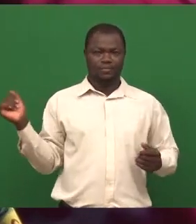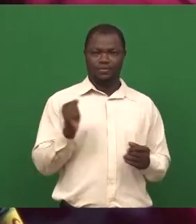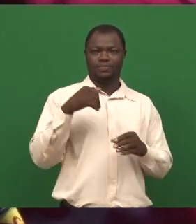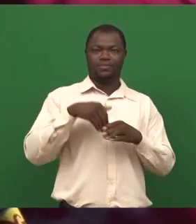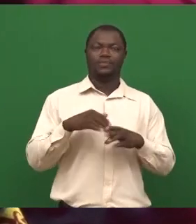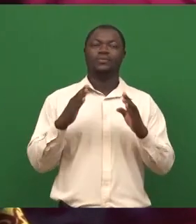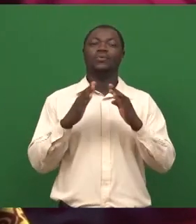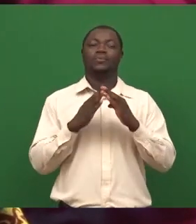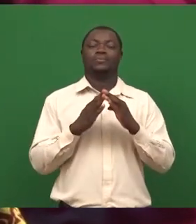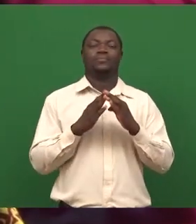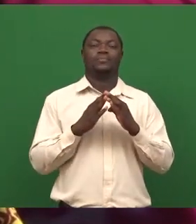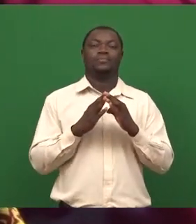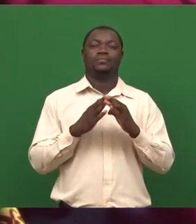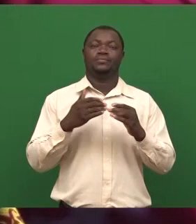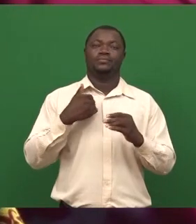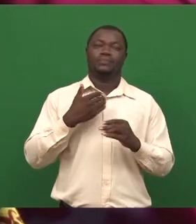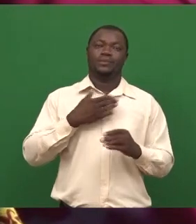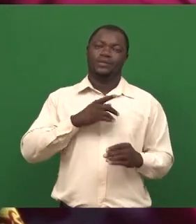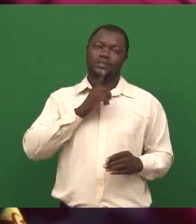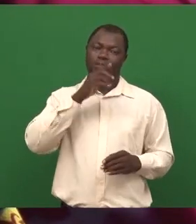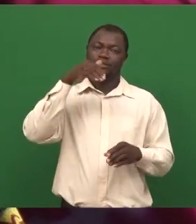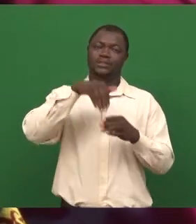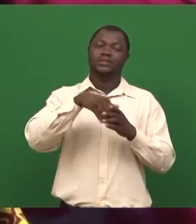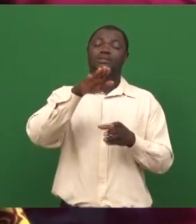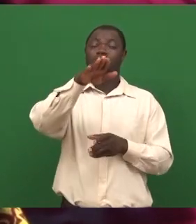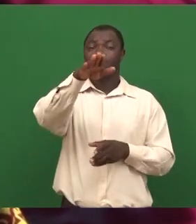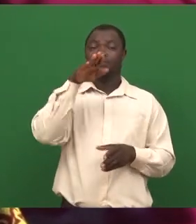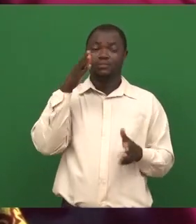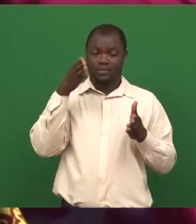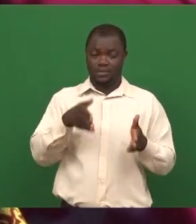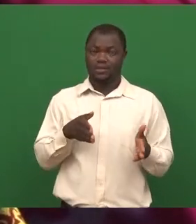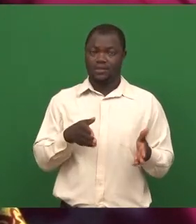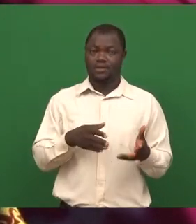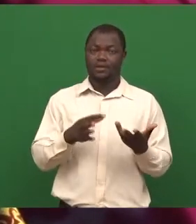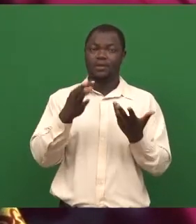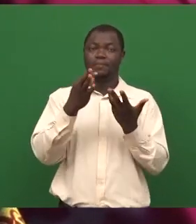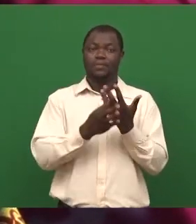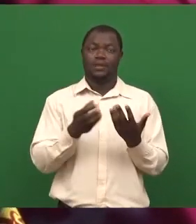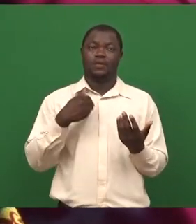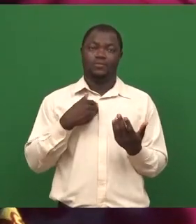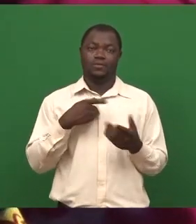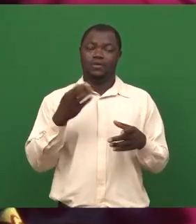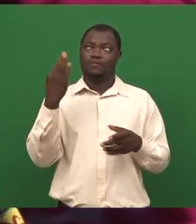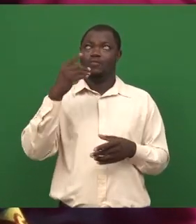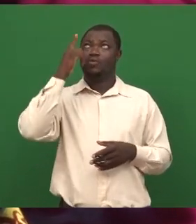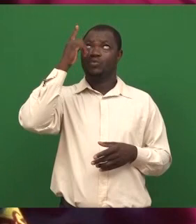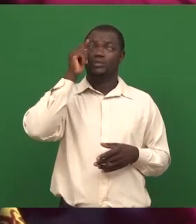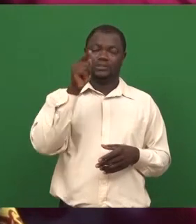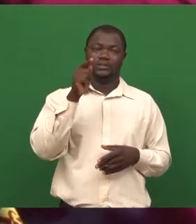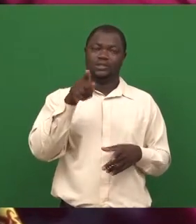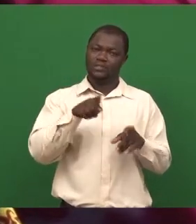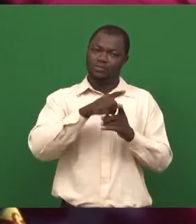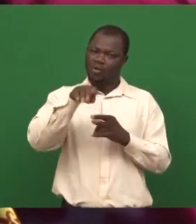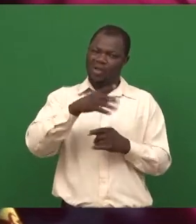kumba. Ndiri kuda kuti kuZimbabwe wanano yakagadzirwa naMwari